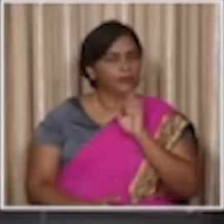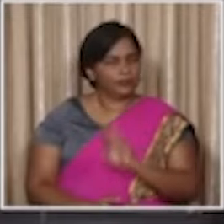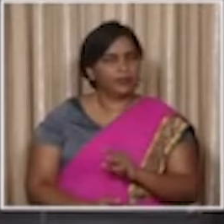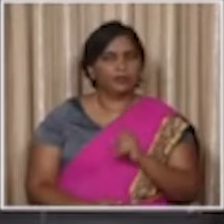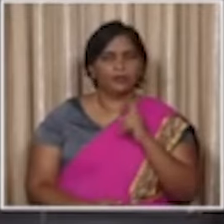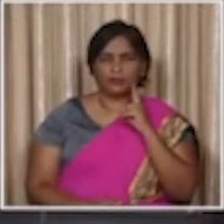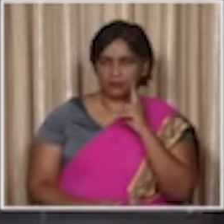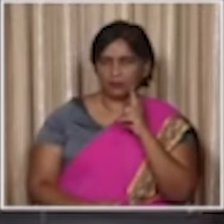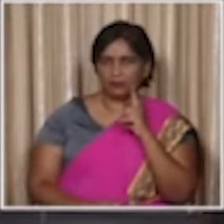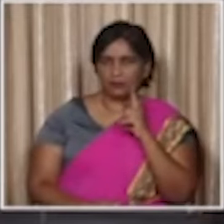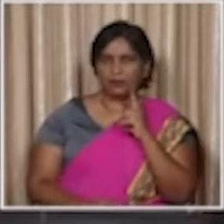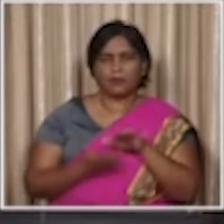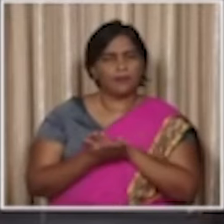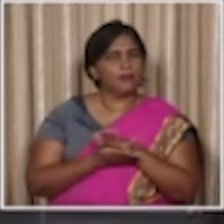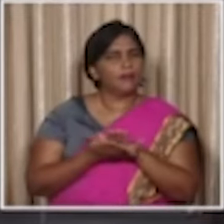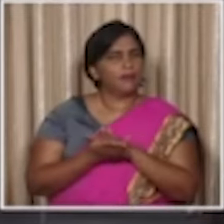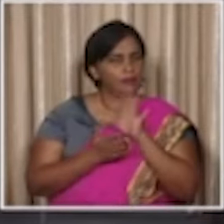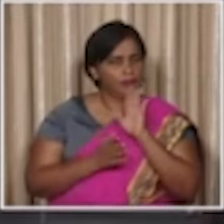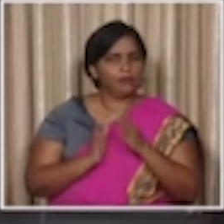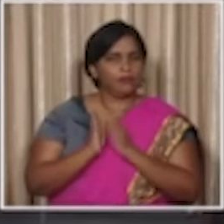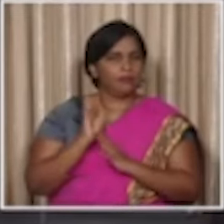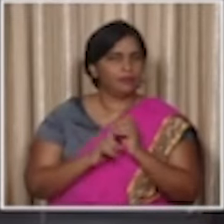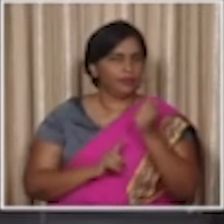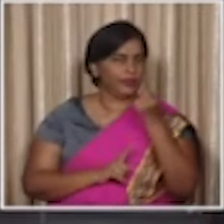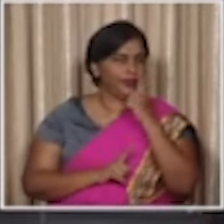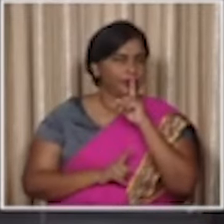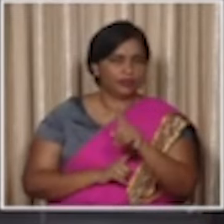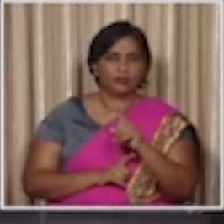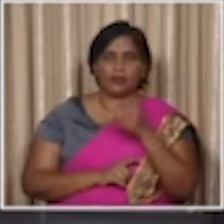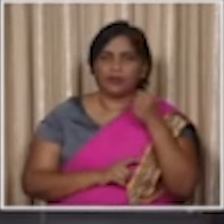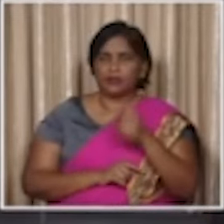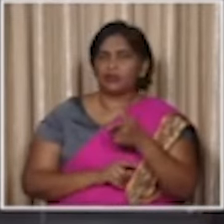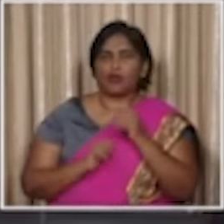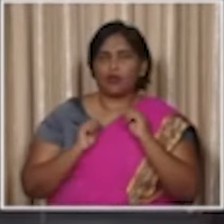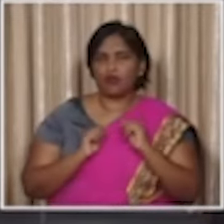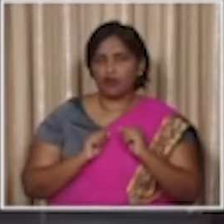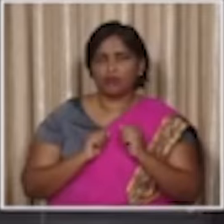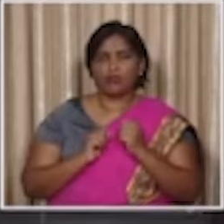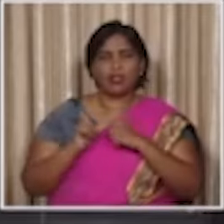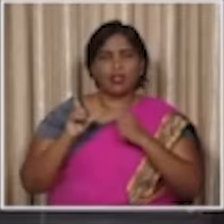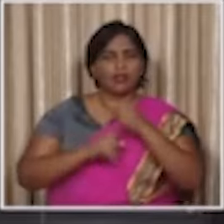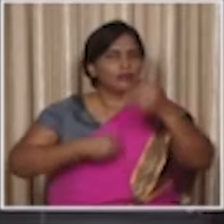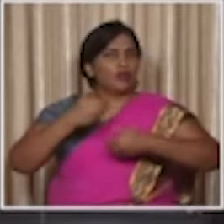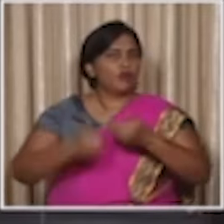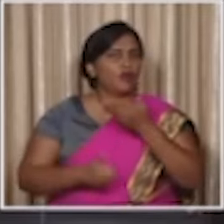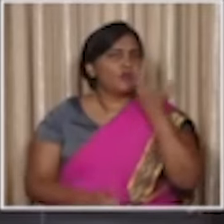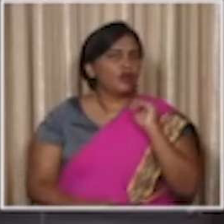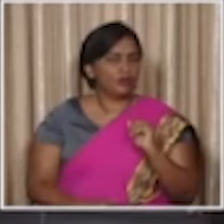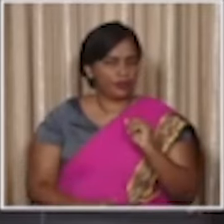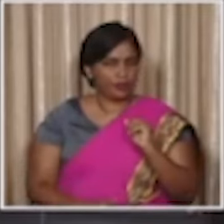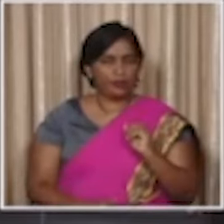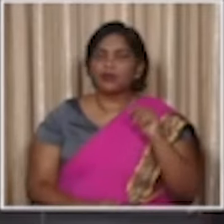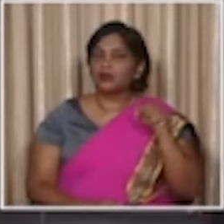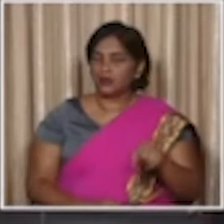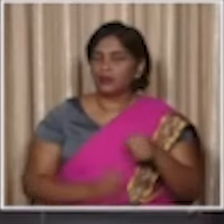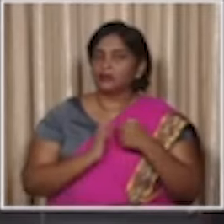එක පැහැදිලි කර ගැනීමක් මන්ත්‍රීතුමා මතු කරා වැඩගත් මන්ත්‍රීතුමා කාටද මේක ඉල්ලුම් කරන්න පුළුවන් වෙන්නේ. දැන් ගරු